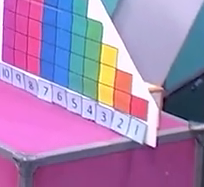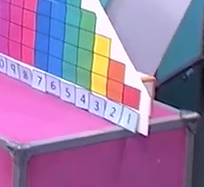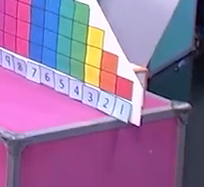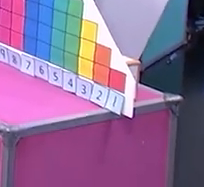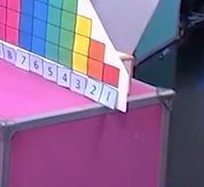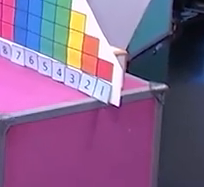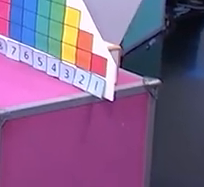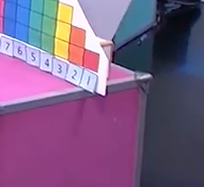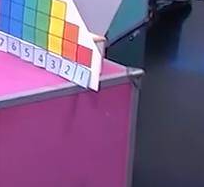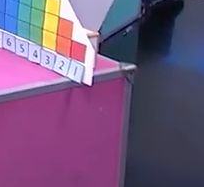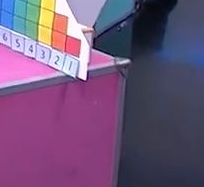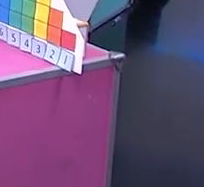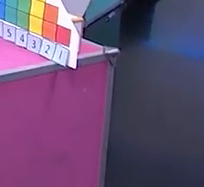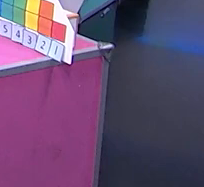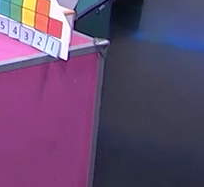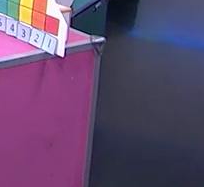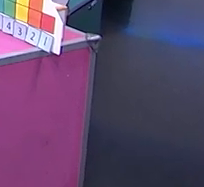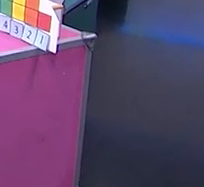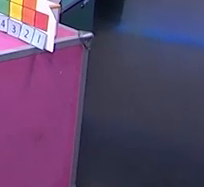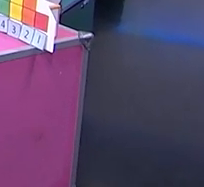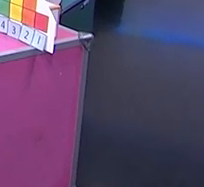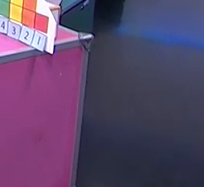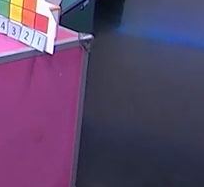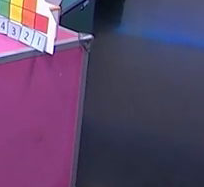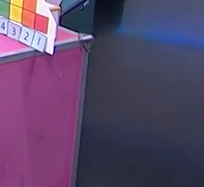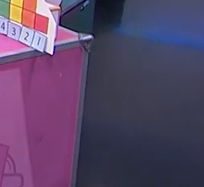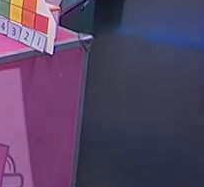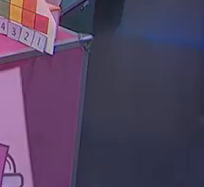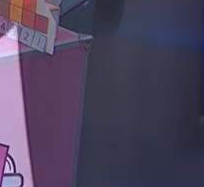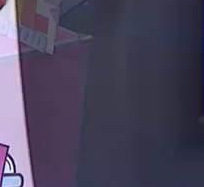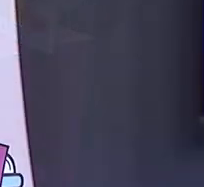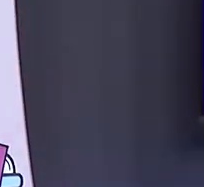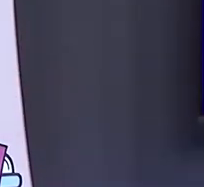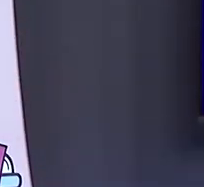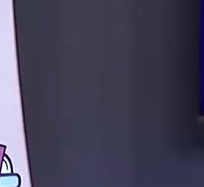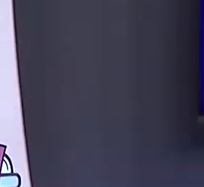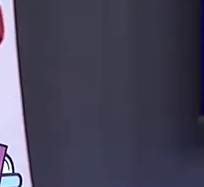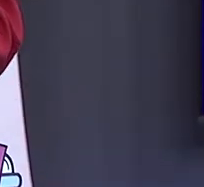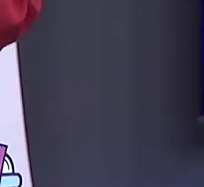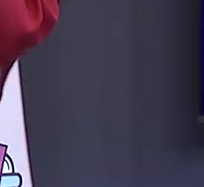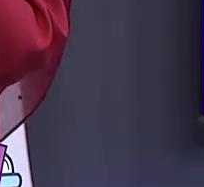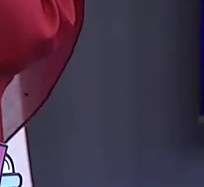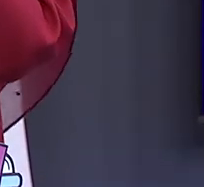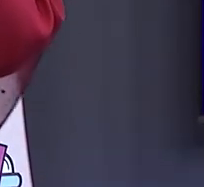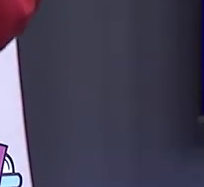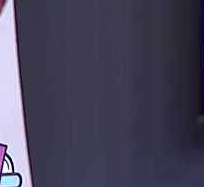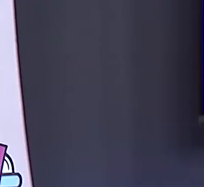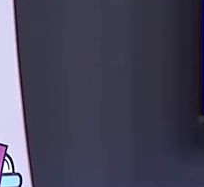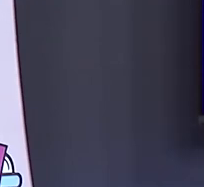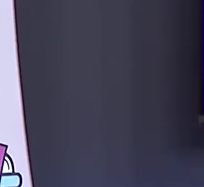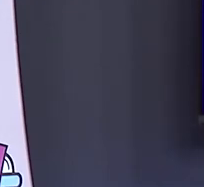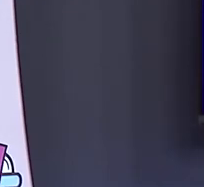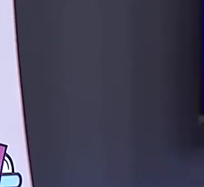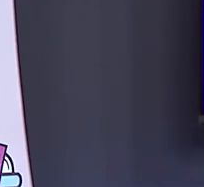Satu, dua, tiga, empat, lima, enam, tujuh, lapan, sembilan